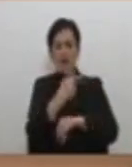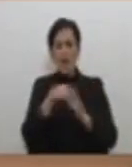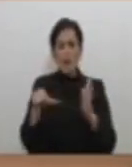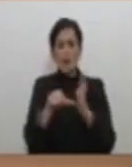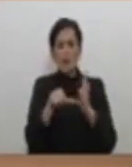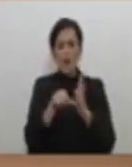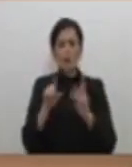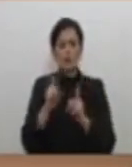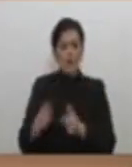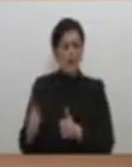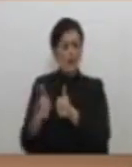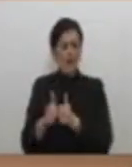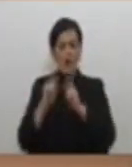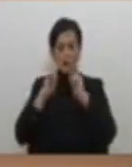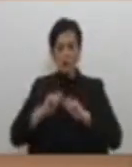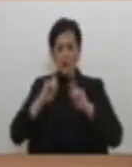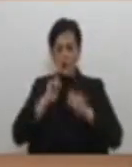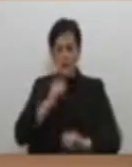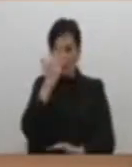გვერდით დაუდგეთ უკრაინას და უკრაინელ ხალხს.